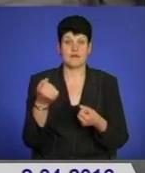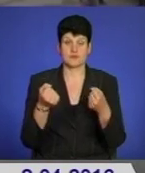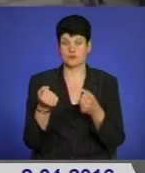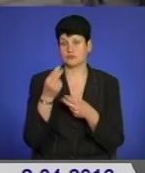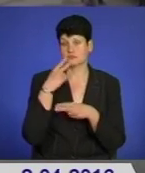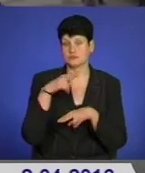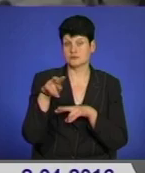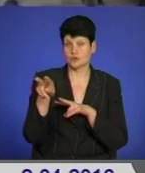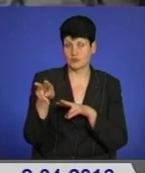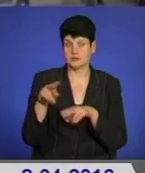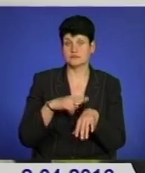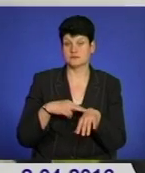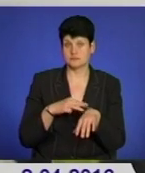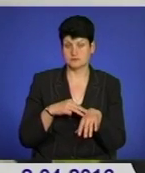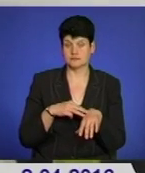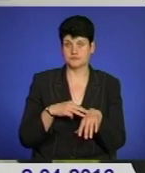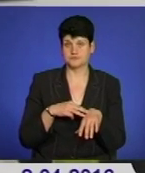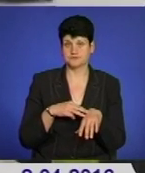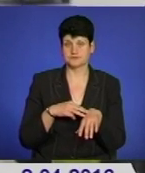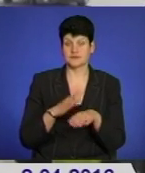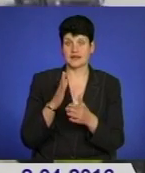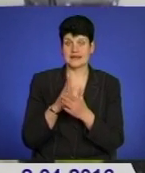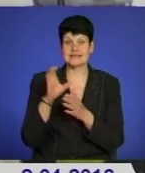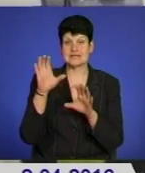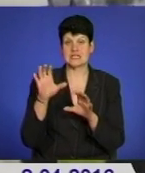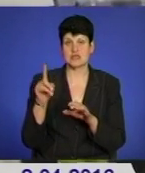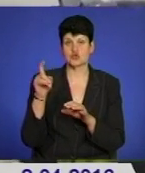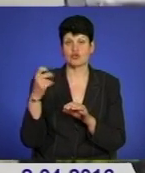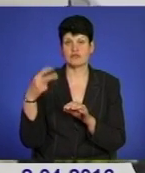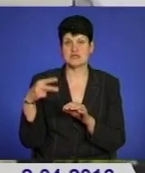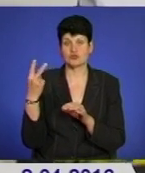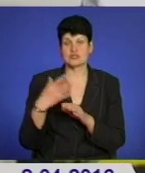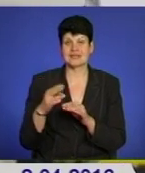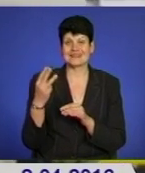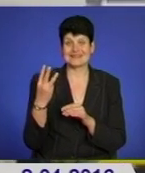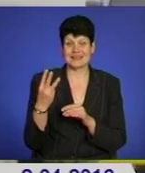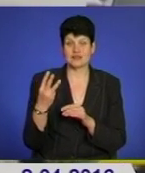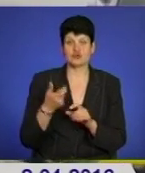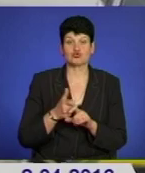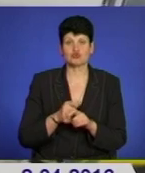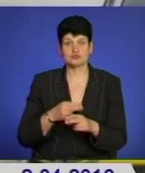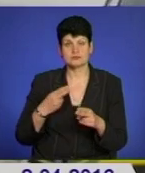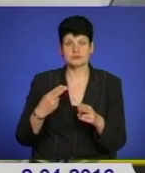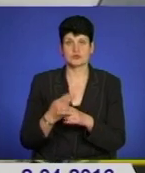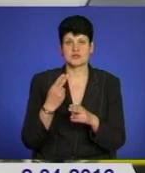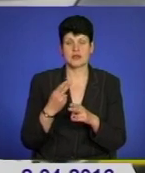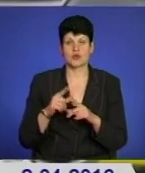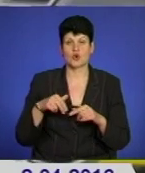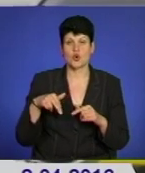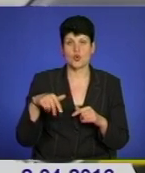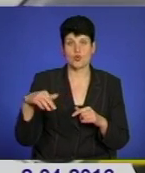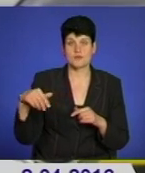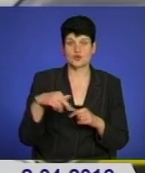під час патрулювання правоохоронці. Підпадає під статтю 122 частину 3, що суттєво перешкоджає руху